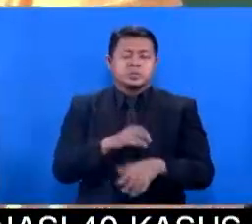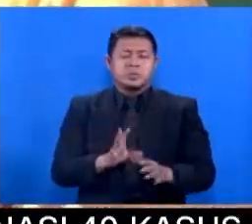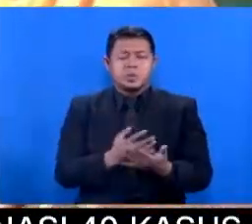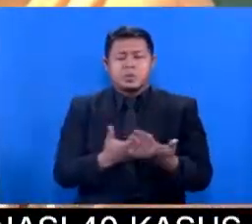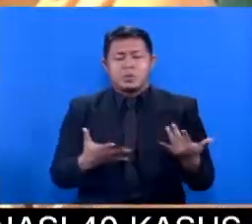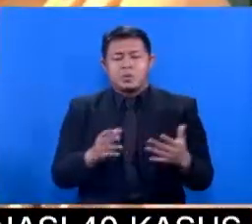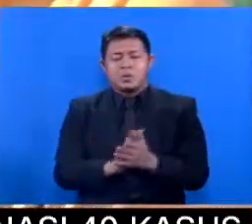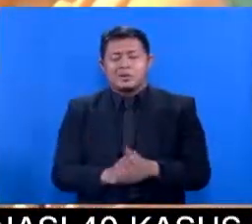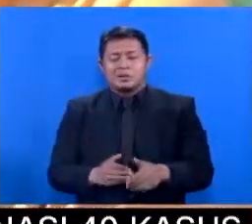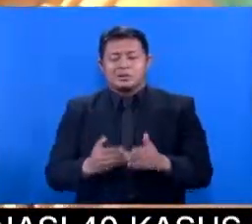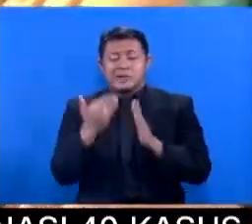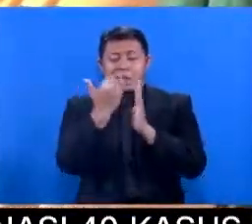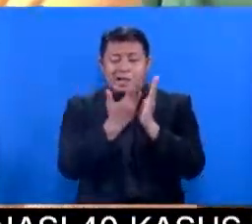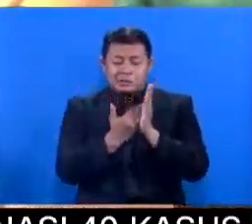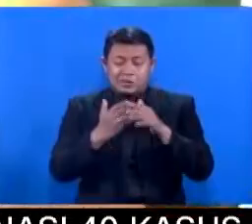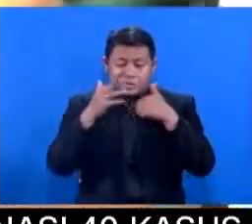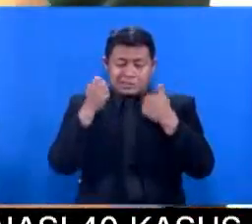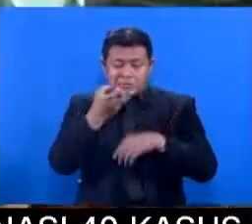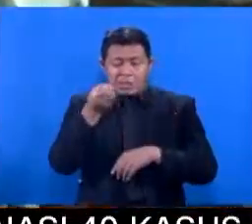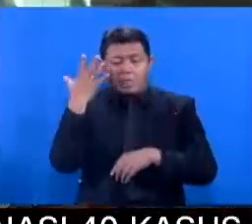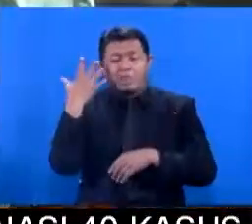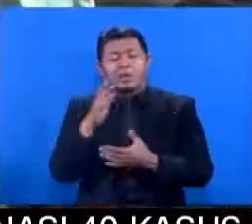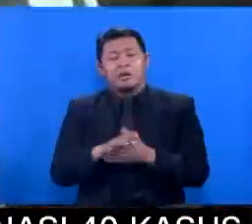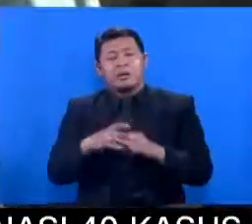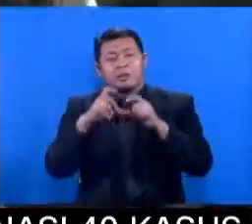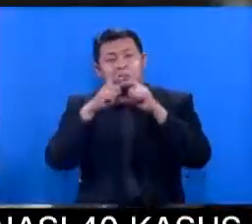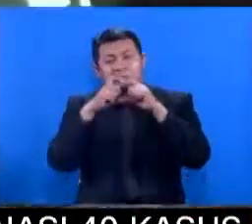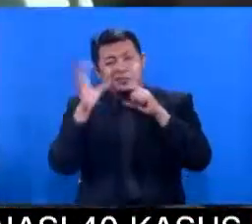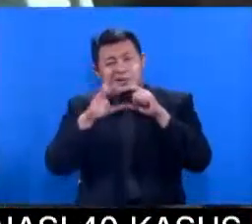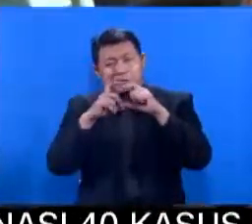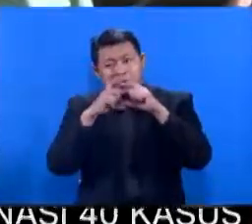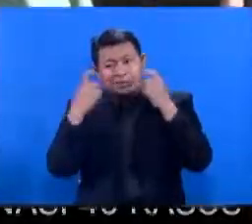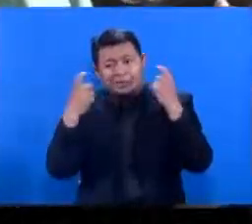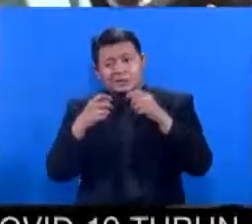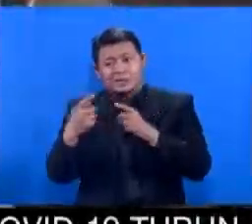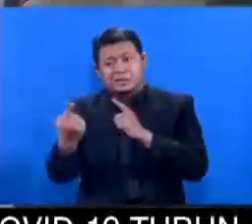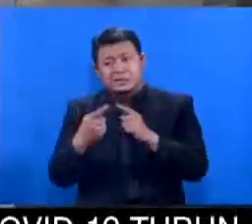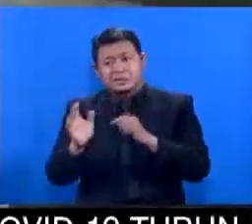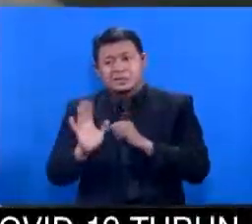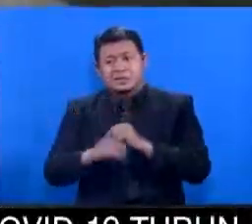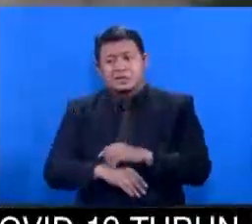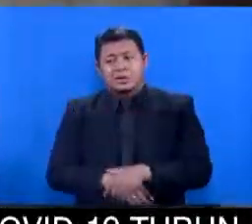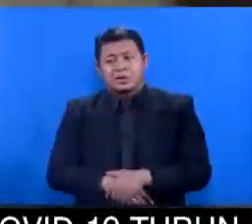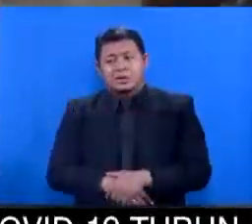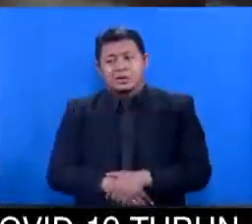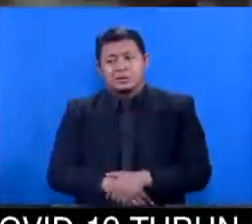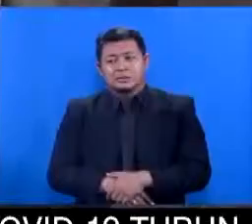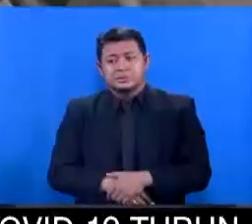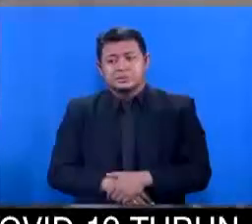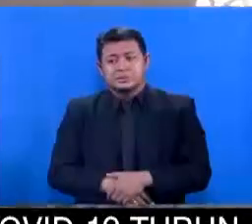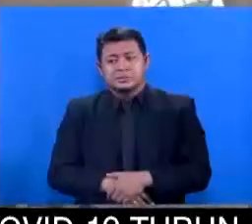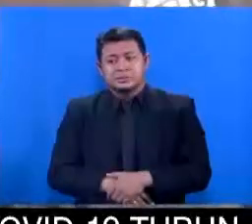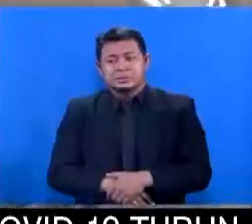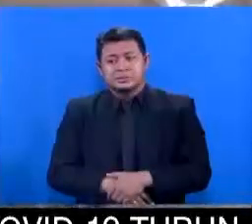warga yang tak menerapkan protokol kesehatan seperti memakai masker dan menjaga jarak. Tim Liputan, CNN Indonesia.